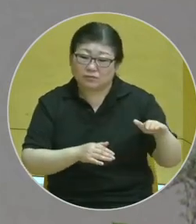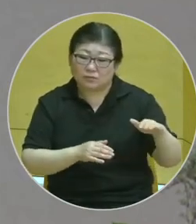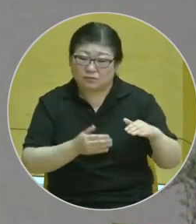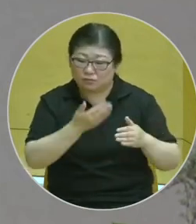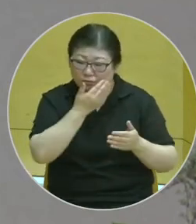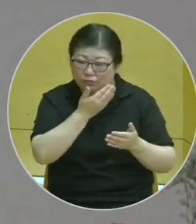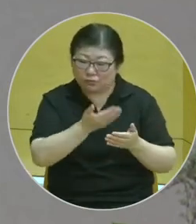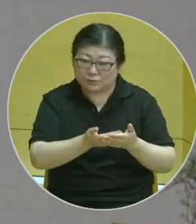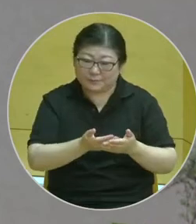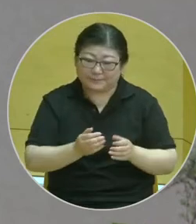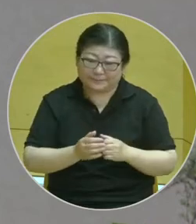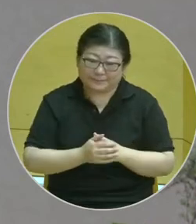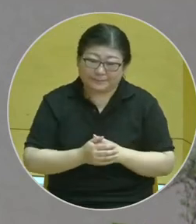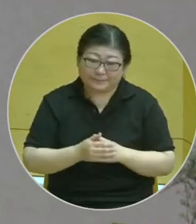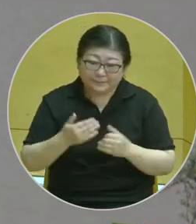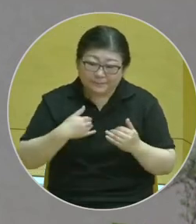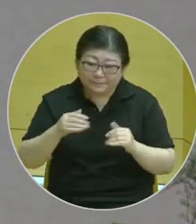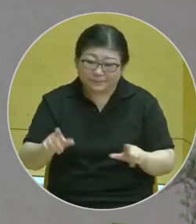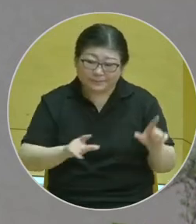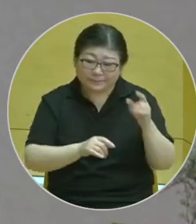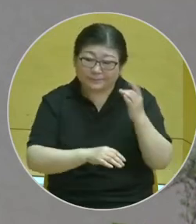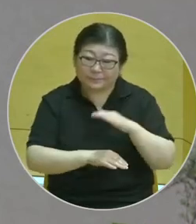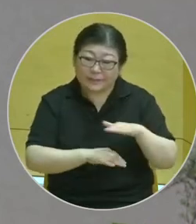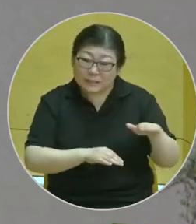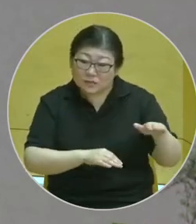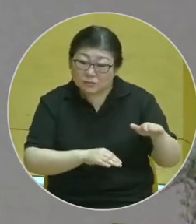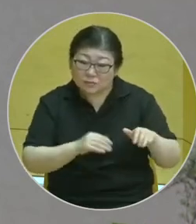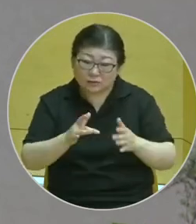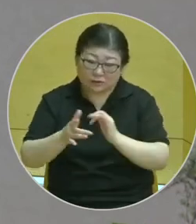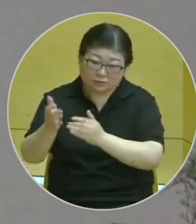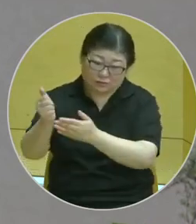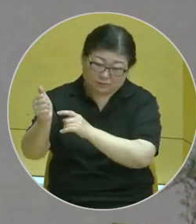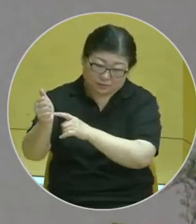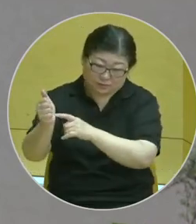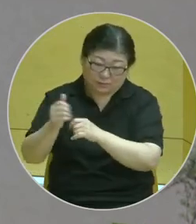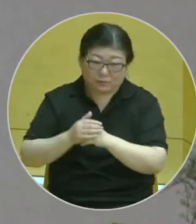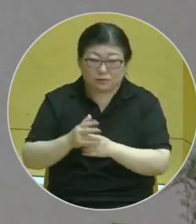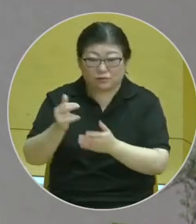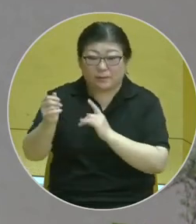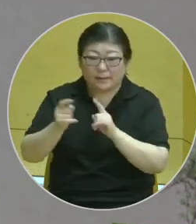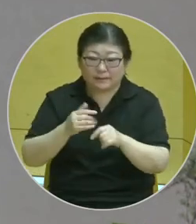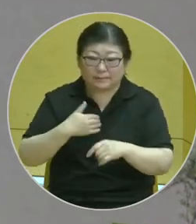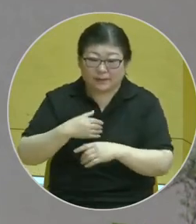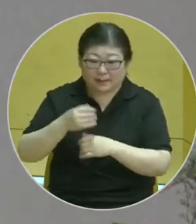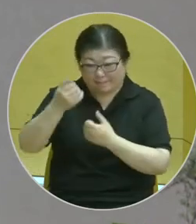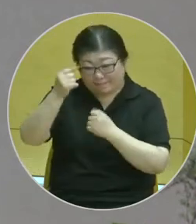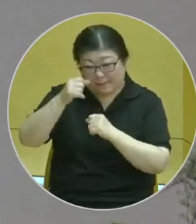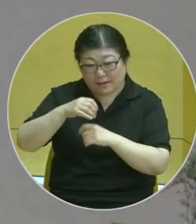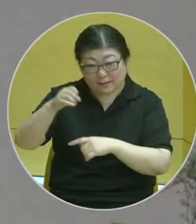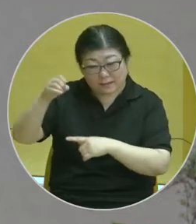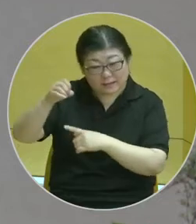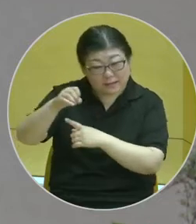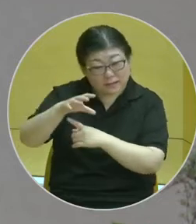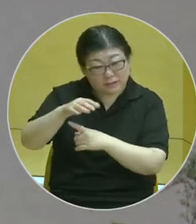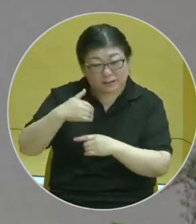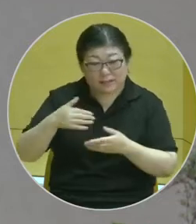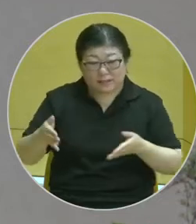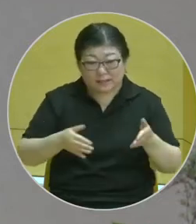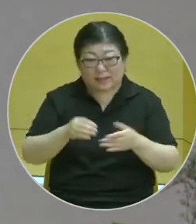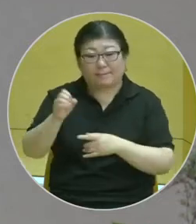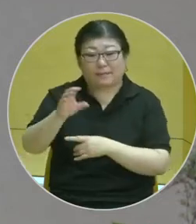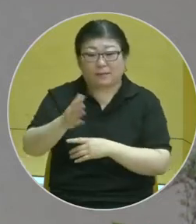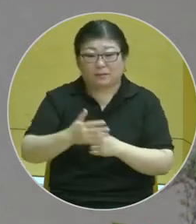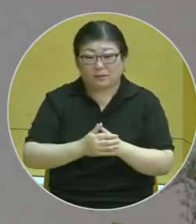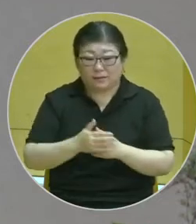바로 예수님 이라는 거예요 그래서 주의 말씀은 내 발에 등이요 내 길에 빛이 라고 그랬어요 내가 한 발 한 발